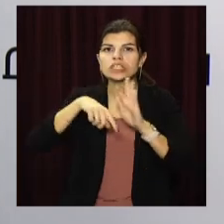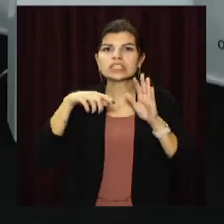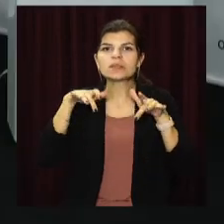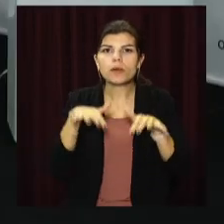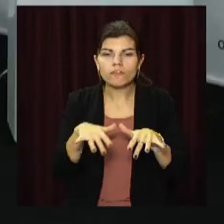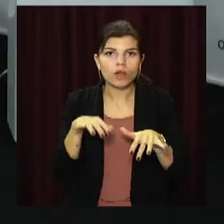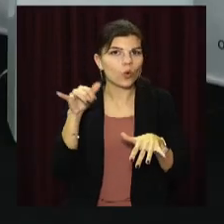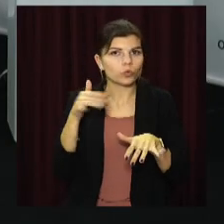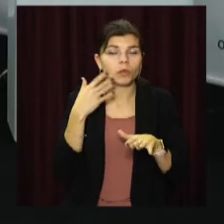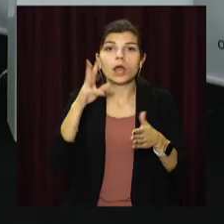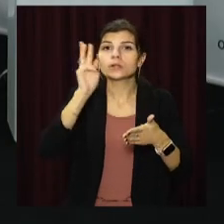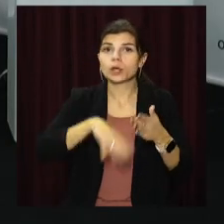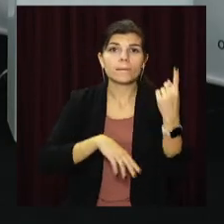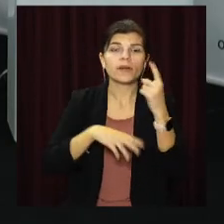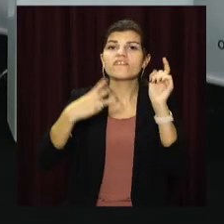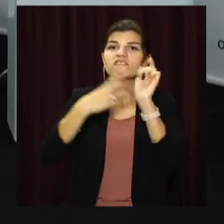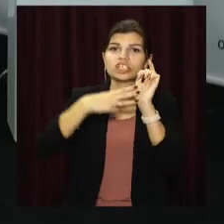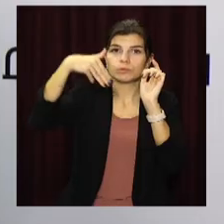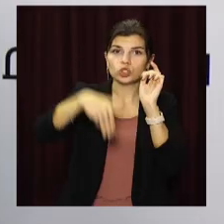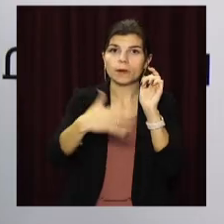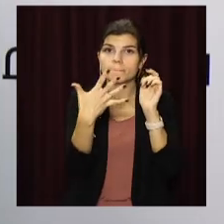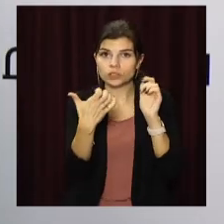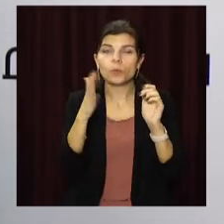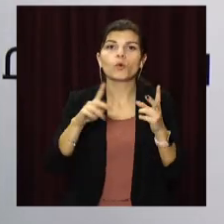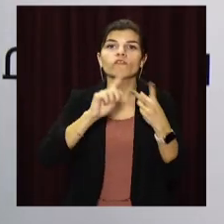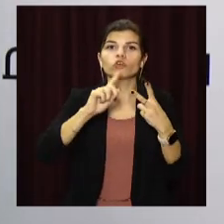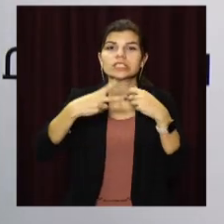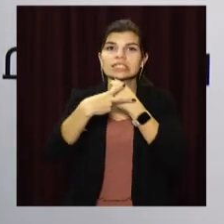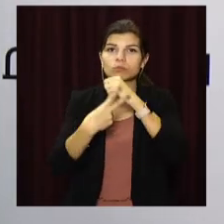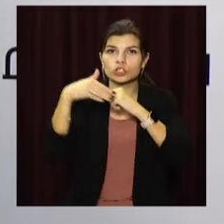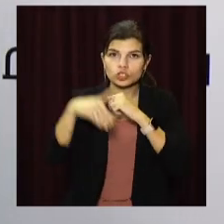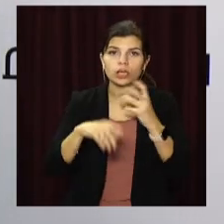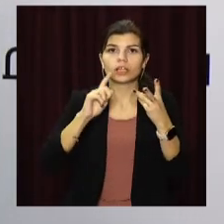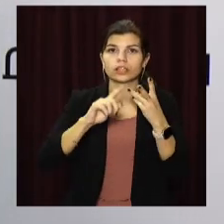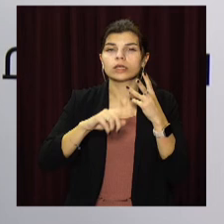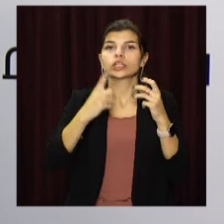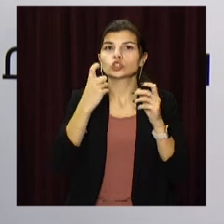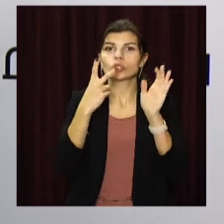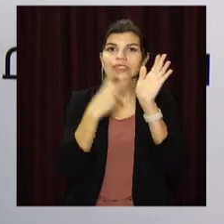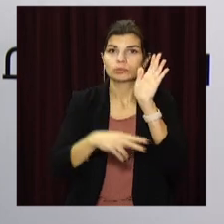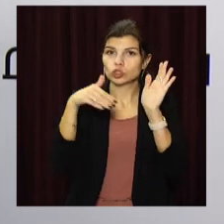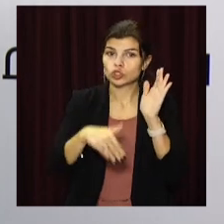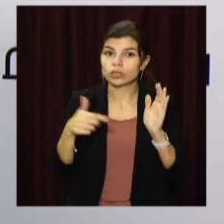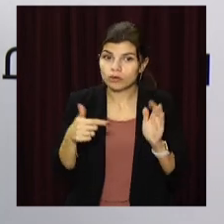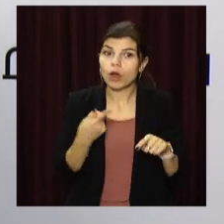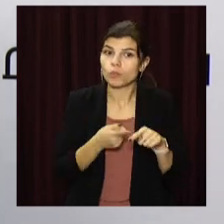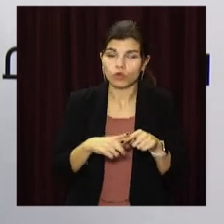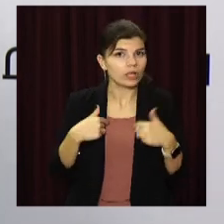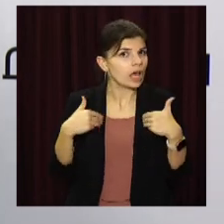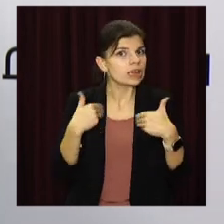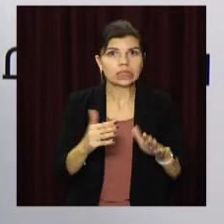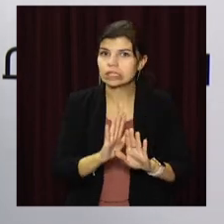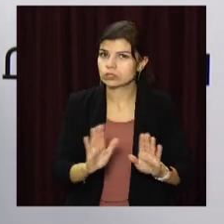зверху. Штраф перший 8500, потім 17 тисяч гривень і третій 170 тисяч гривень. Тому я не